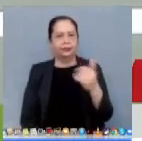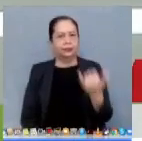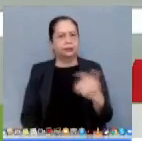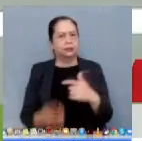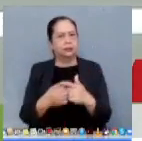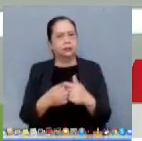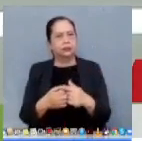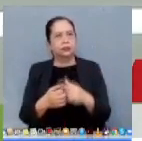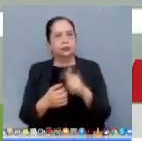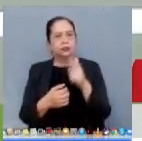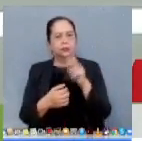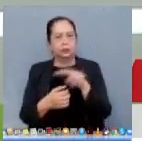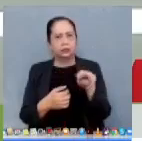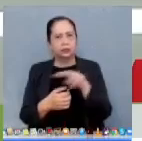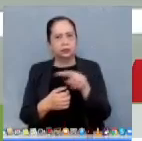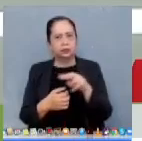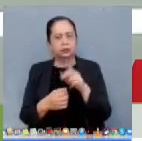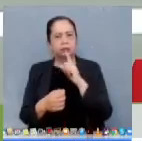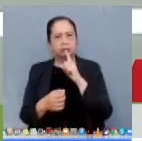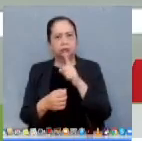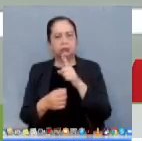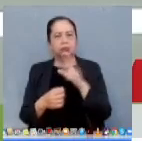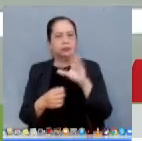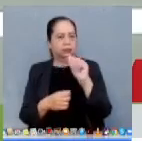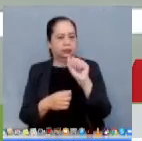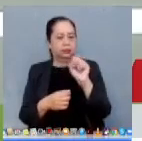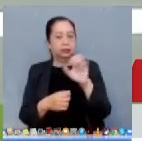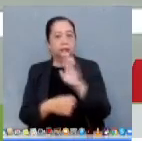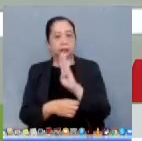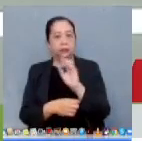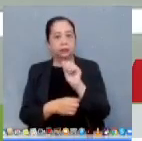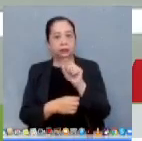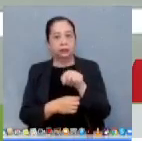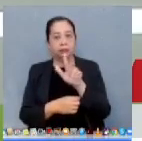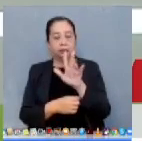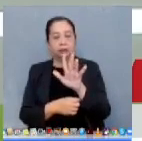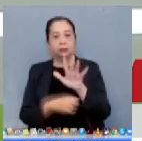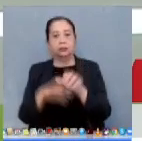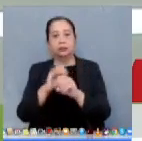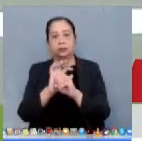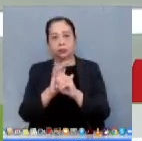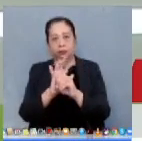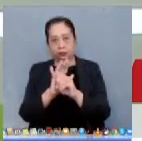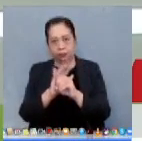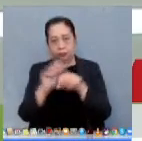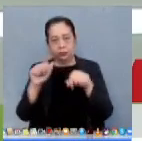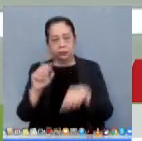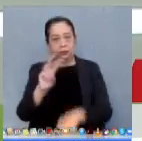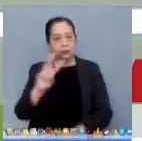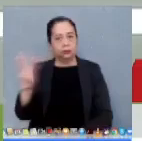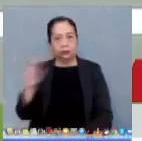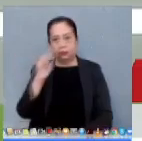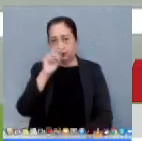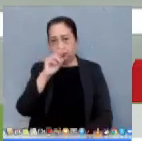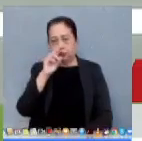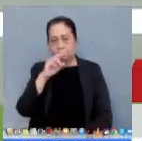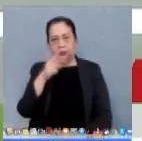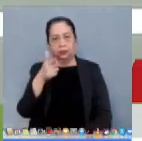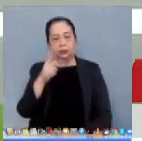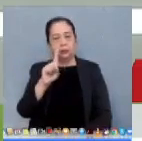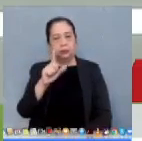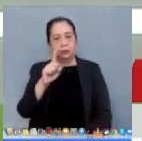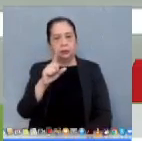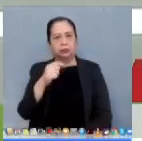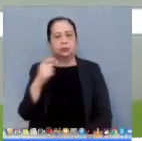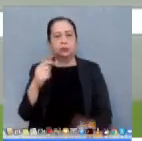22 ang mga kumpirmadong kaso ng BA.5 Omicron subvariant sa Western Visayas. 21 dyan, mga bagong